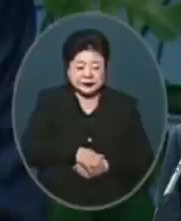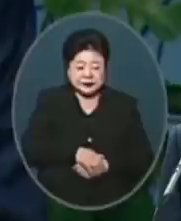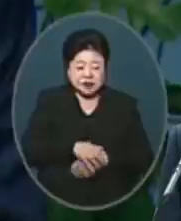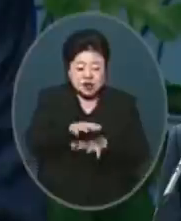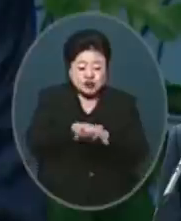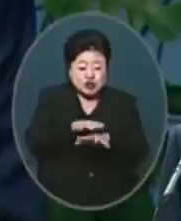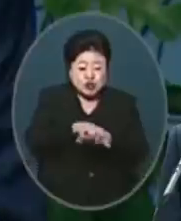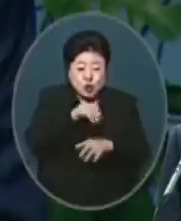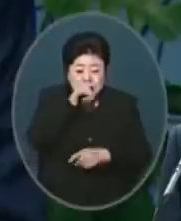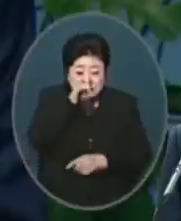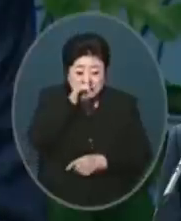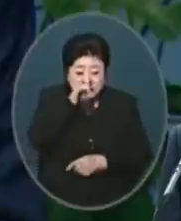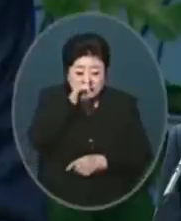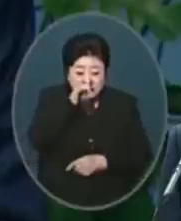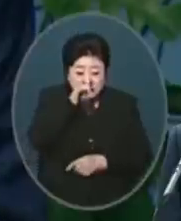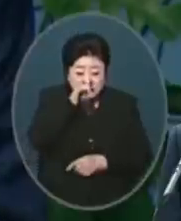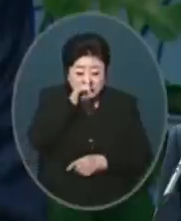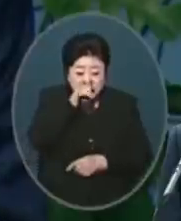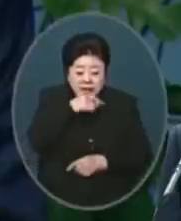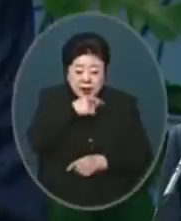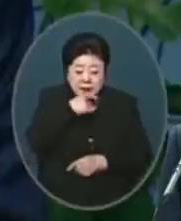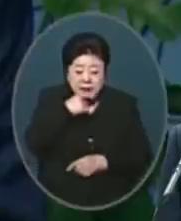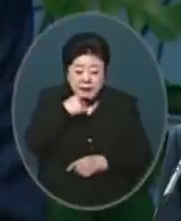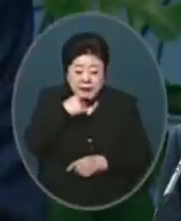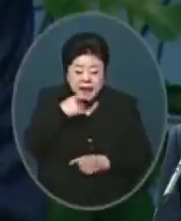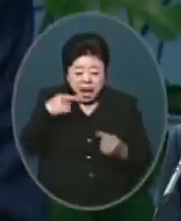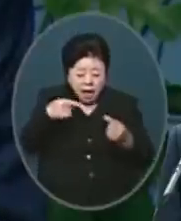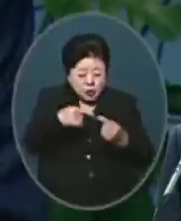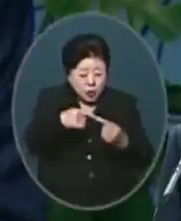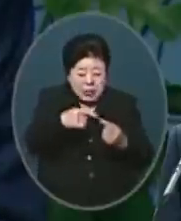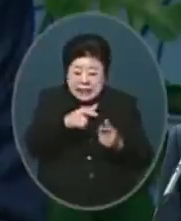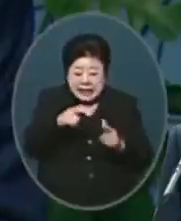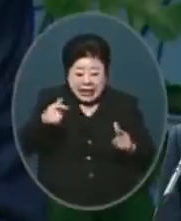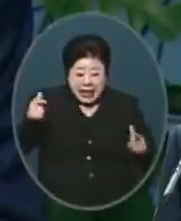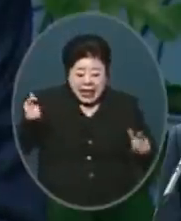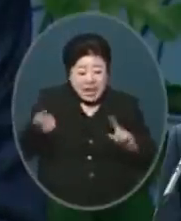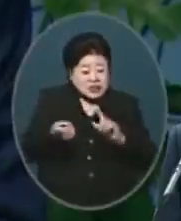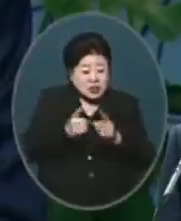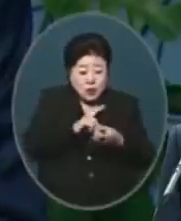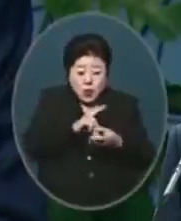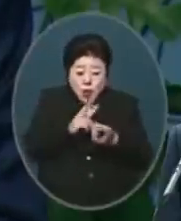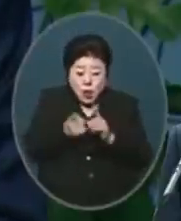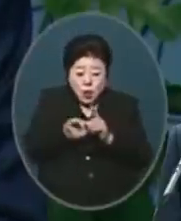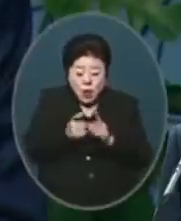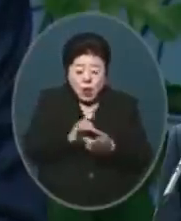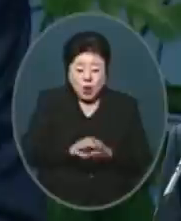구조가 되어 있어서 피가 안 통한답니다. 서로